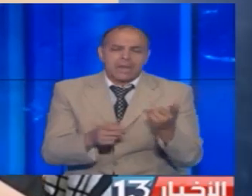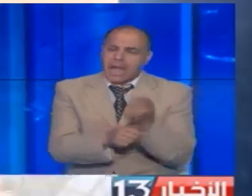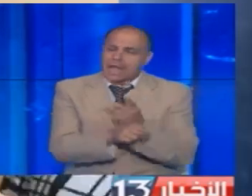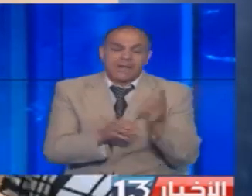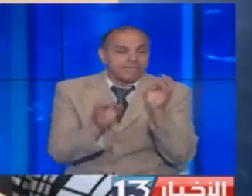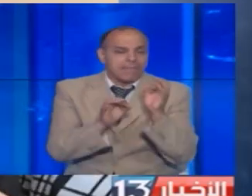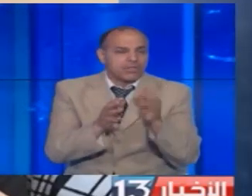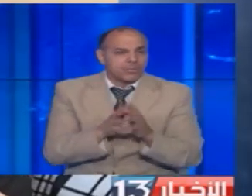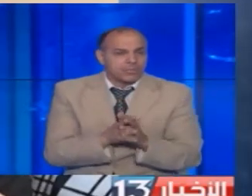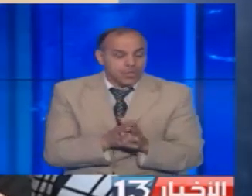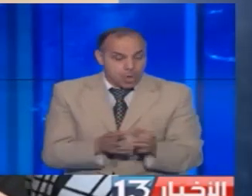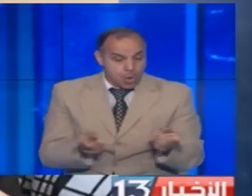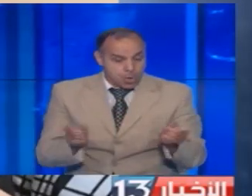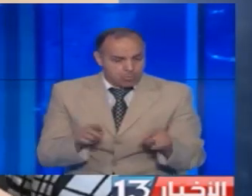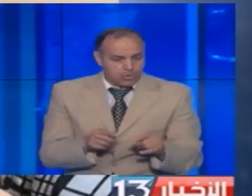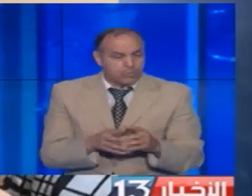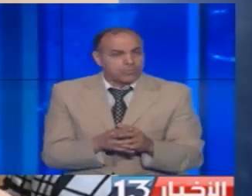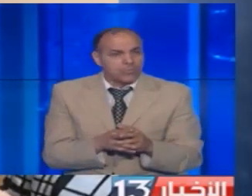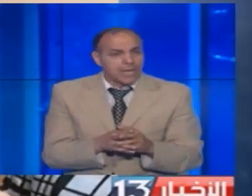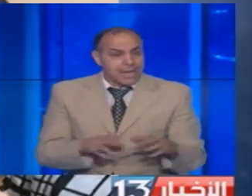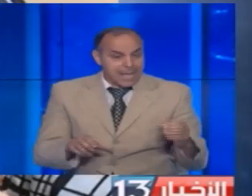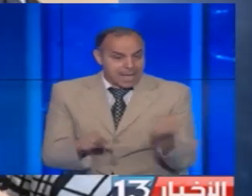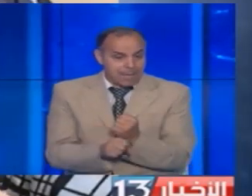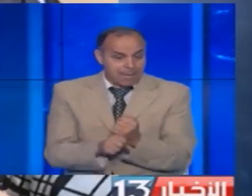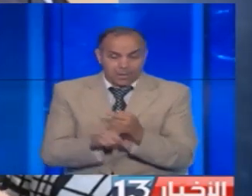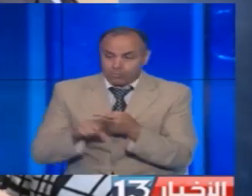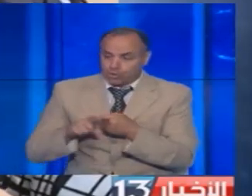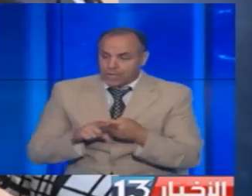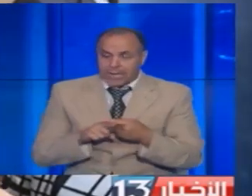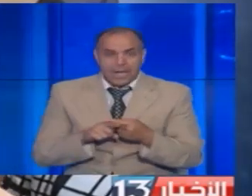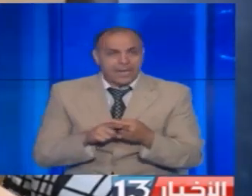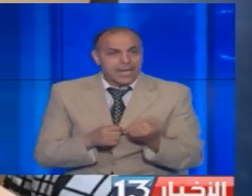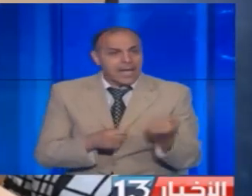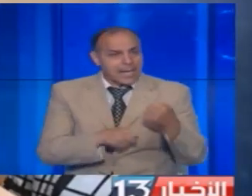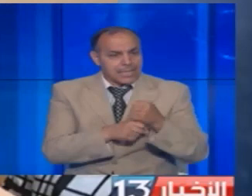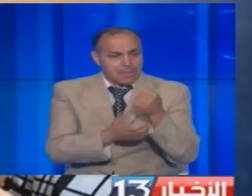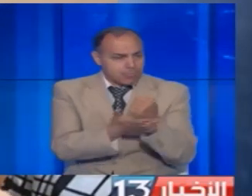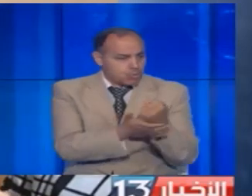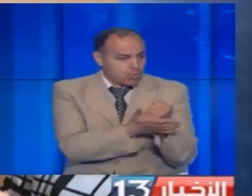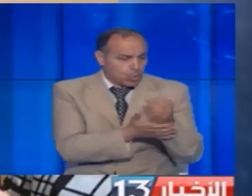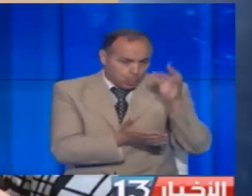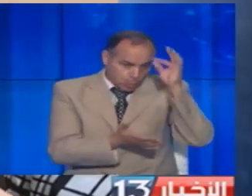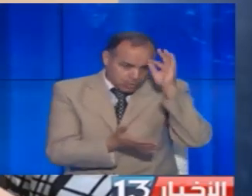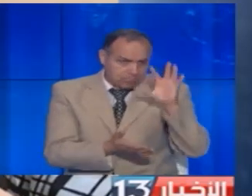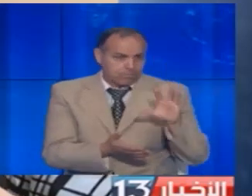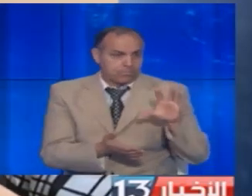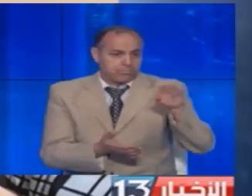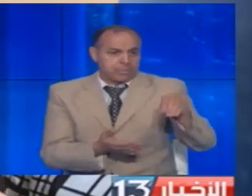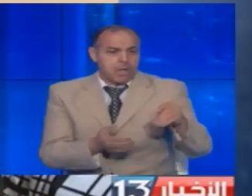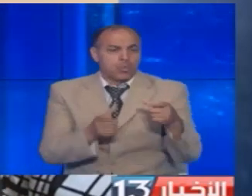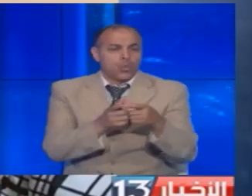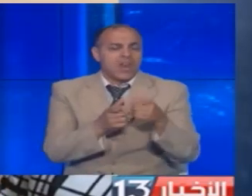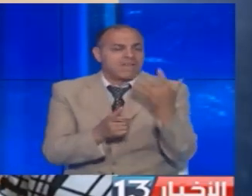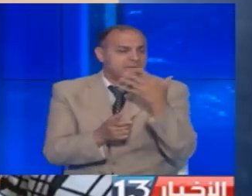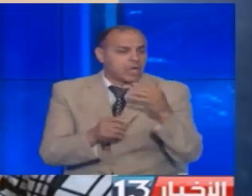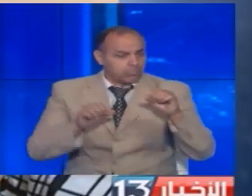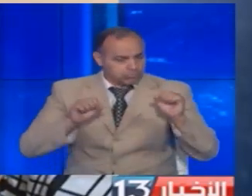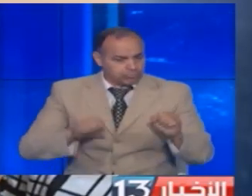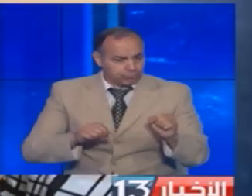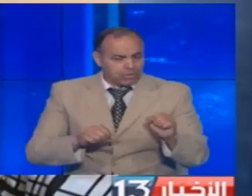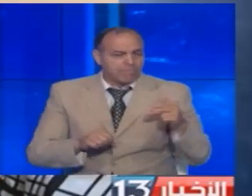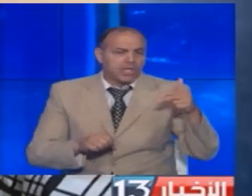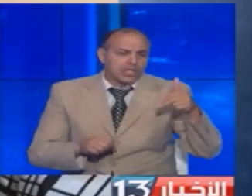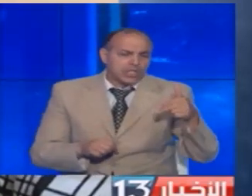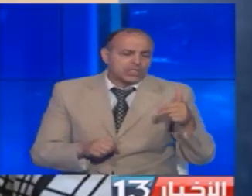كبرى. وكذلك العمل المشترك من أجل إحداث بنوك تونسية مع عديد الدول في النيجر